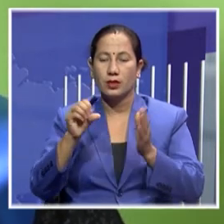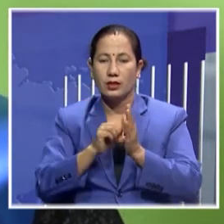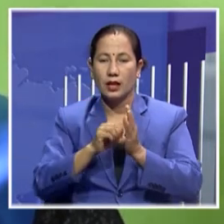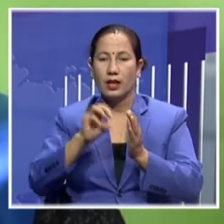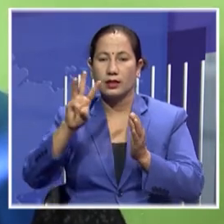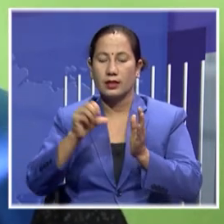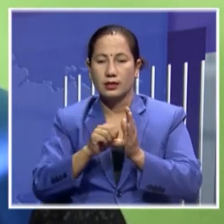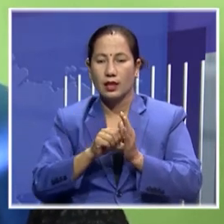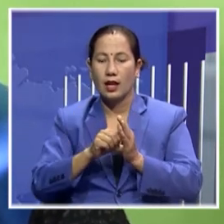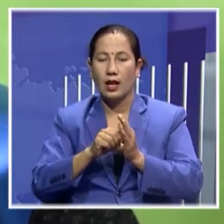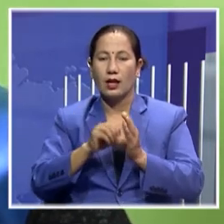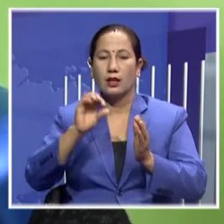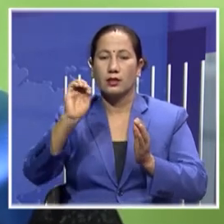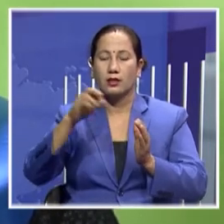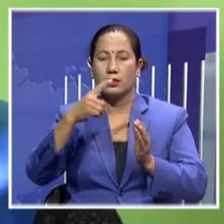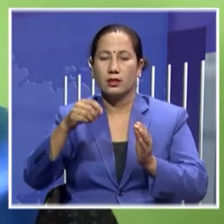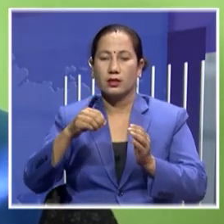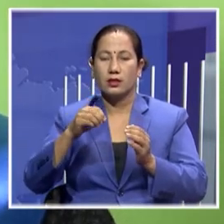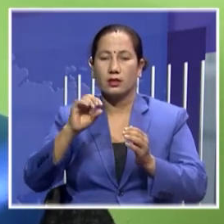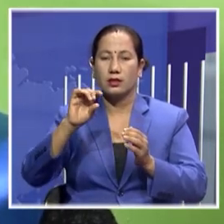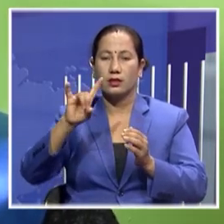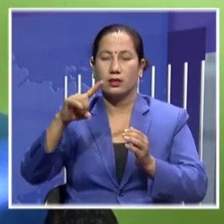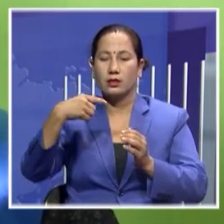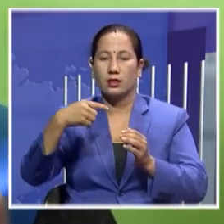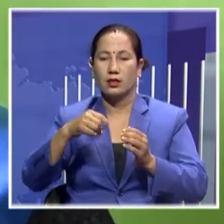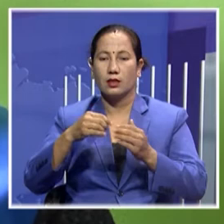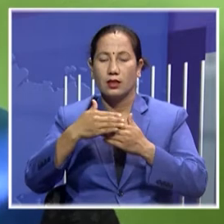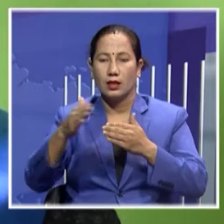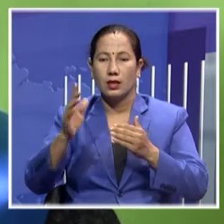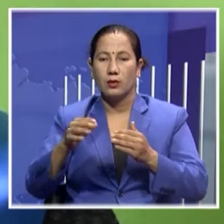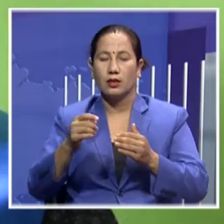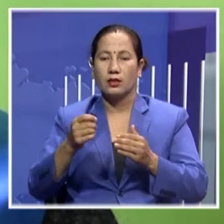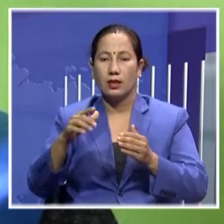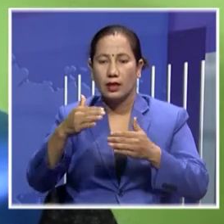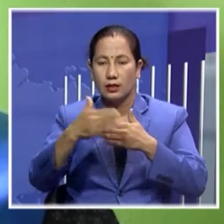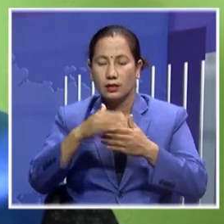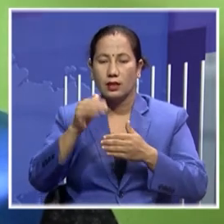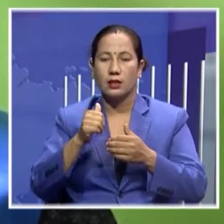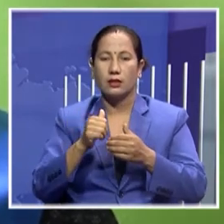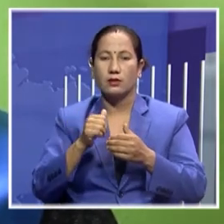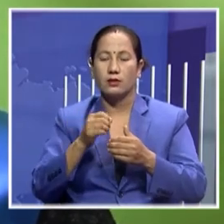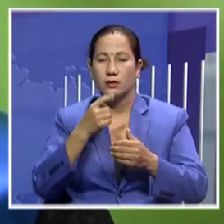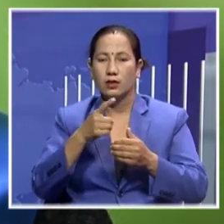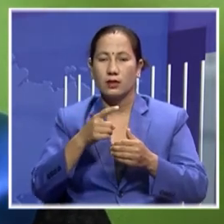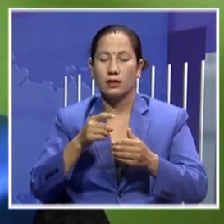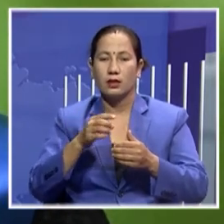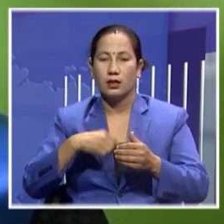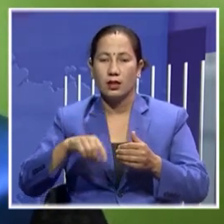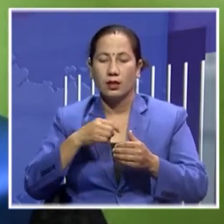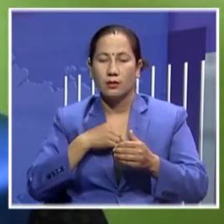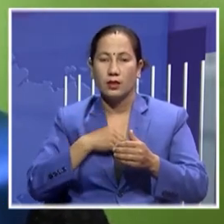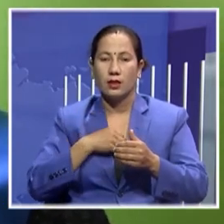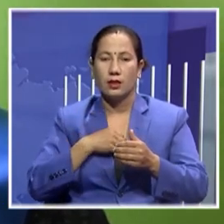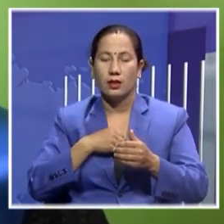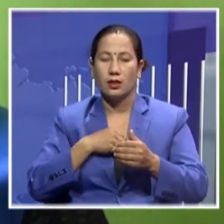हेर्ने संरचना बनाएर झन् टाढा भए जस्तो स्थिति छ नि, त्यसलाई नजिक पुर्याउनका निम्ति पनि हामीले आफ्ना एजेन्सीहरूको सुधार